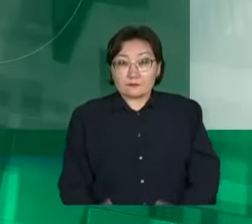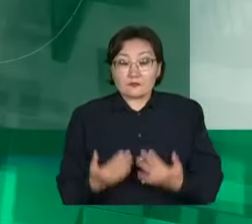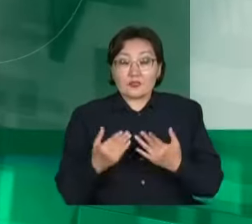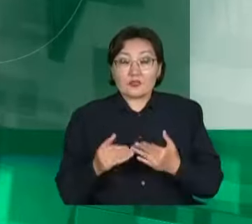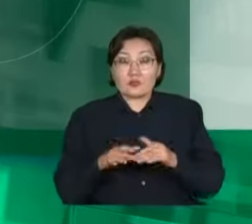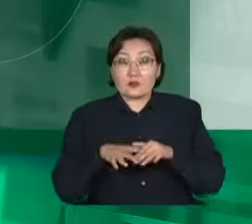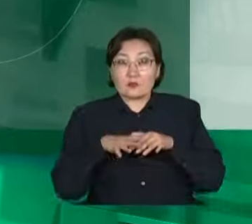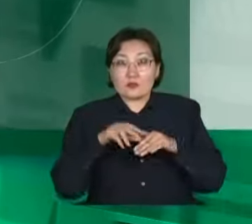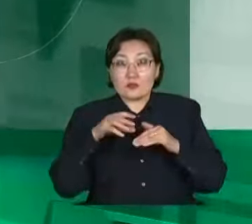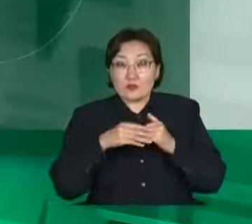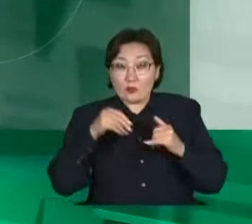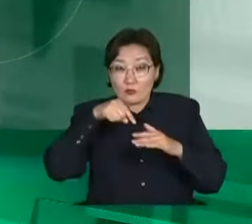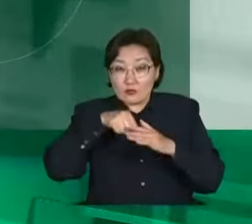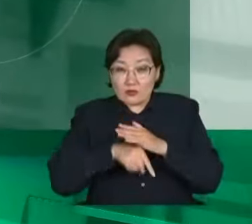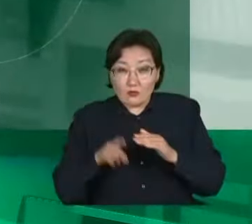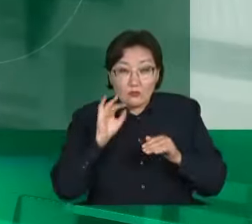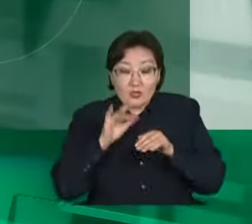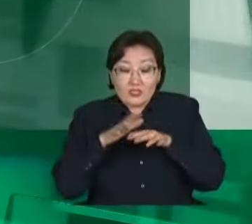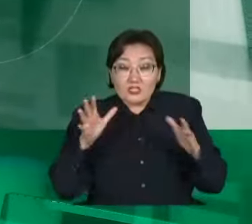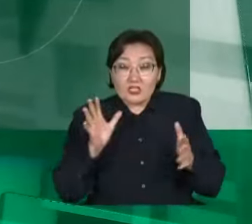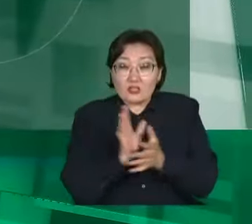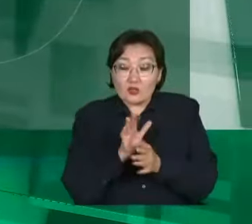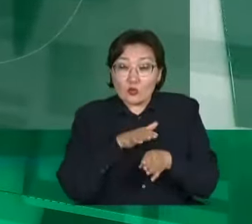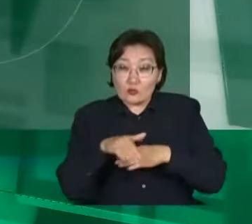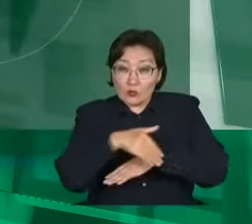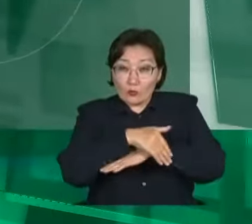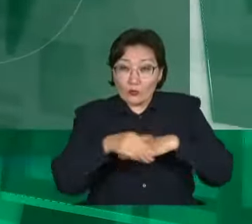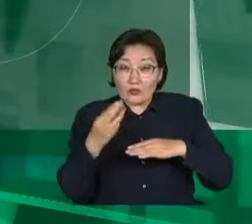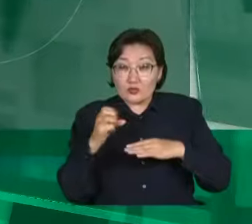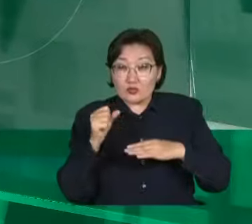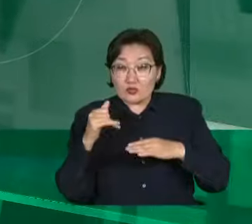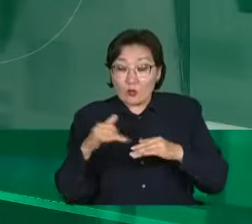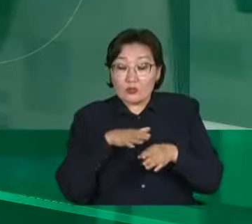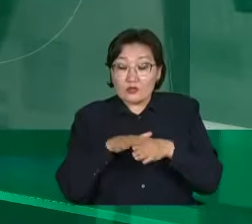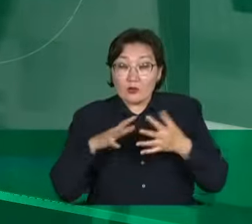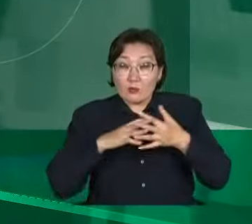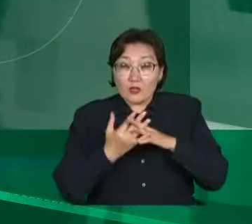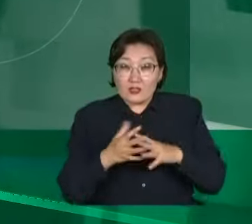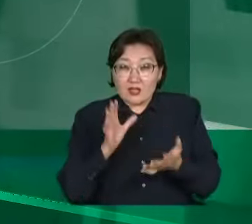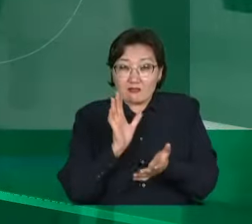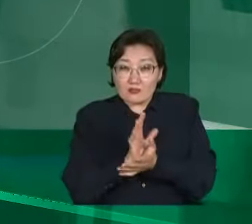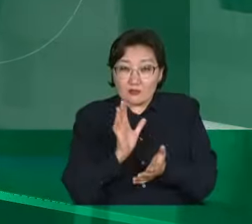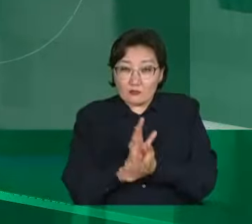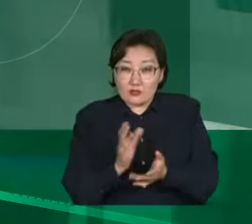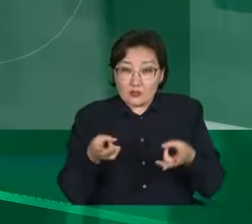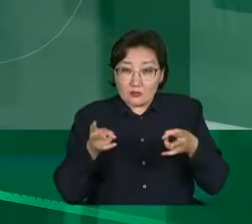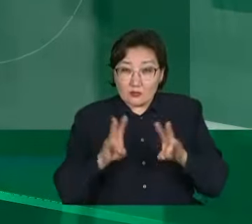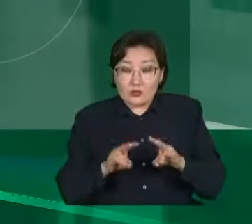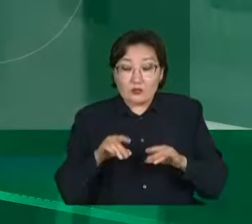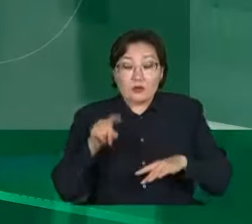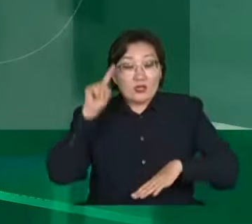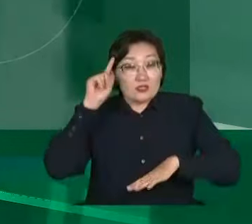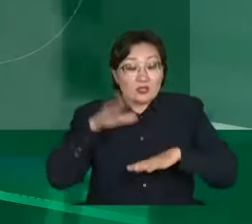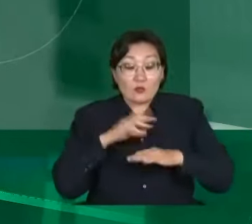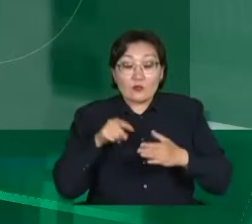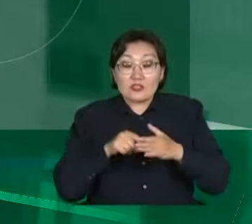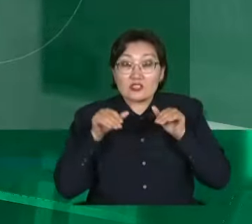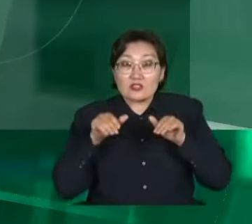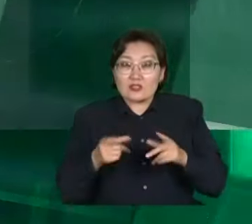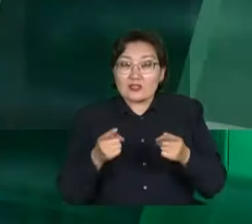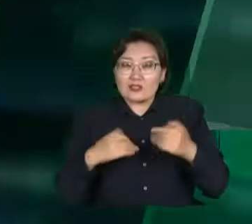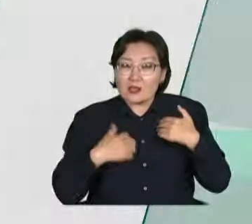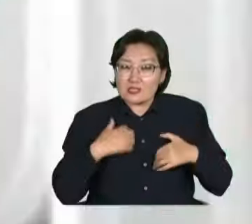Жайылған жерасты суы, лайға толған көше, Маңғыстауда бүтін бір ауыл батпаққа батып отыр. Жергілікті әкімдік мәселені шешуге